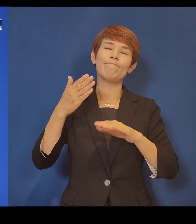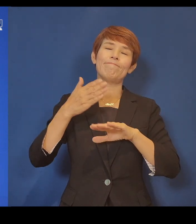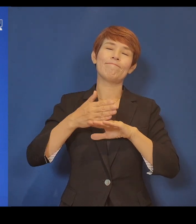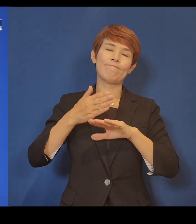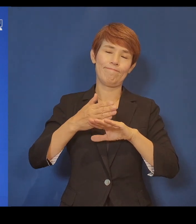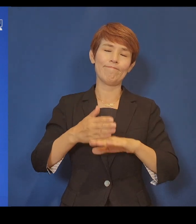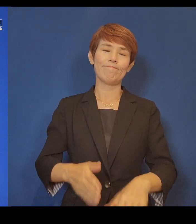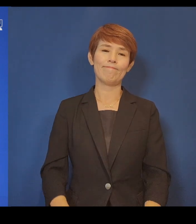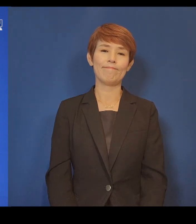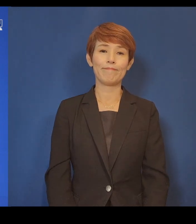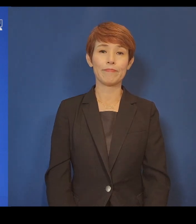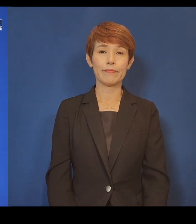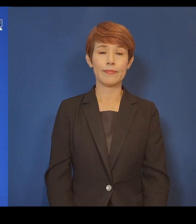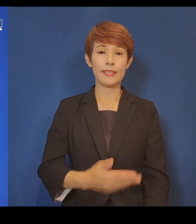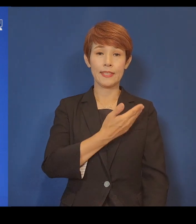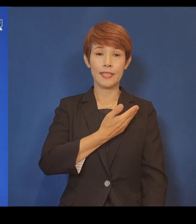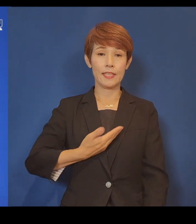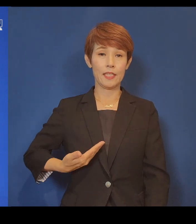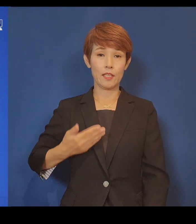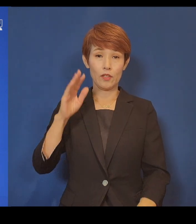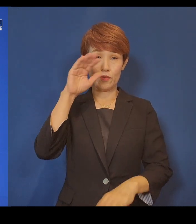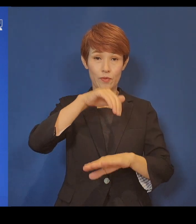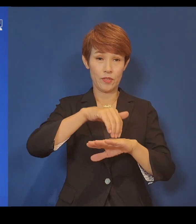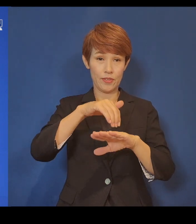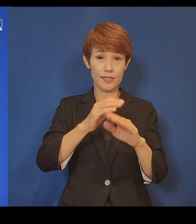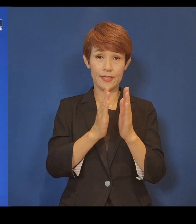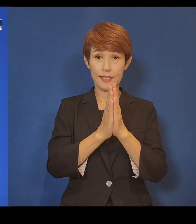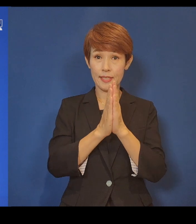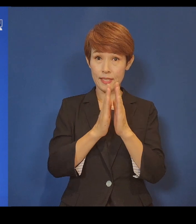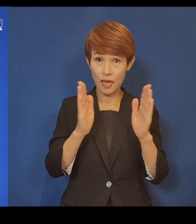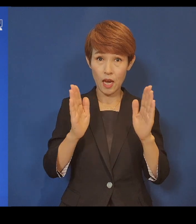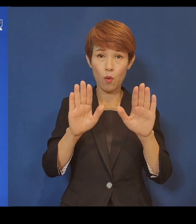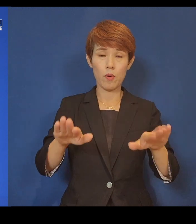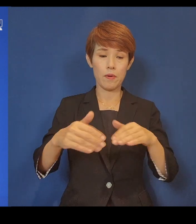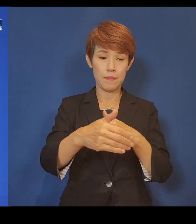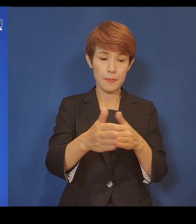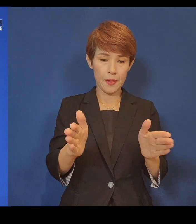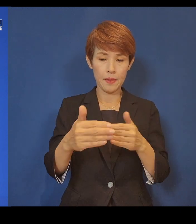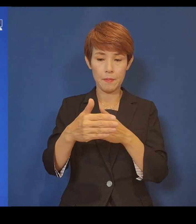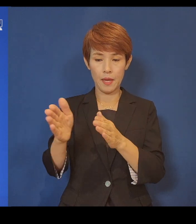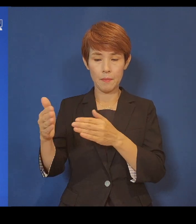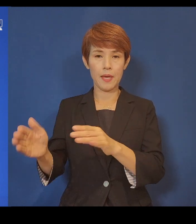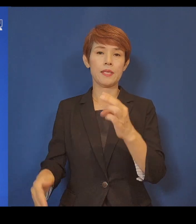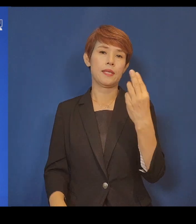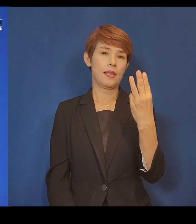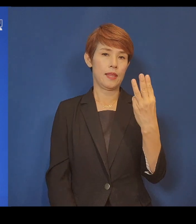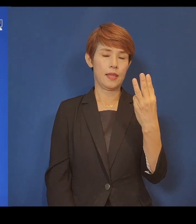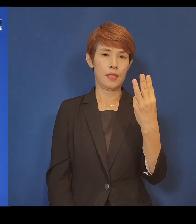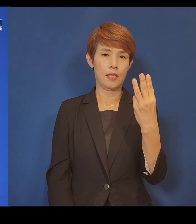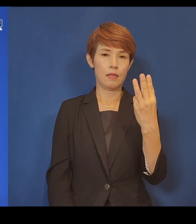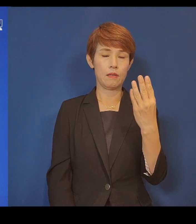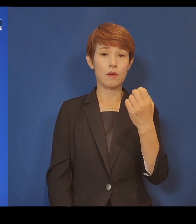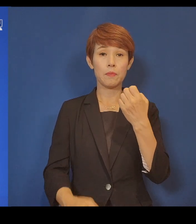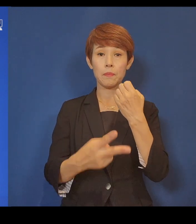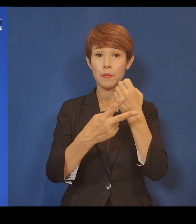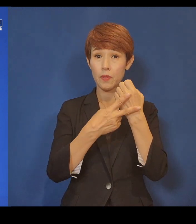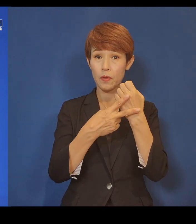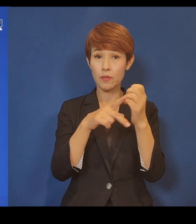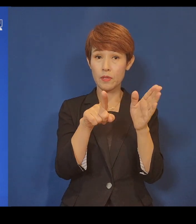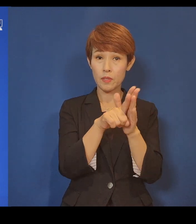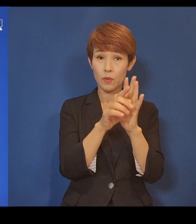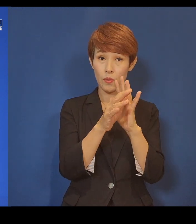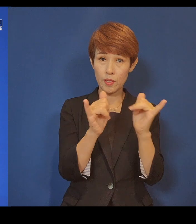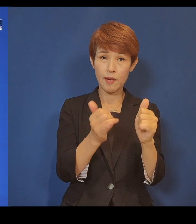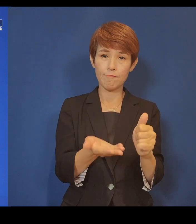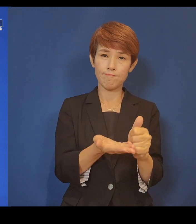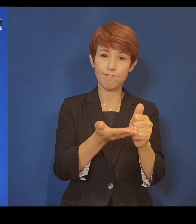감사했어요. 제자훈련 시작을 했는데 올해는 3반이 됐어요. 그래서 더 많은 평신도 지도자들을